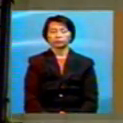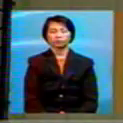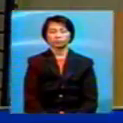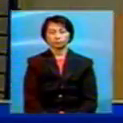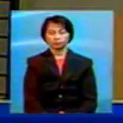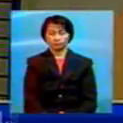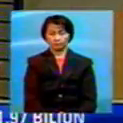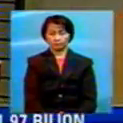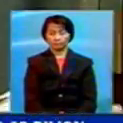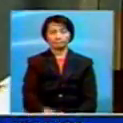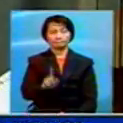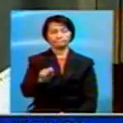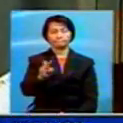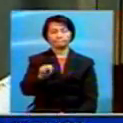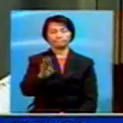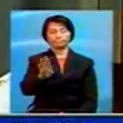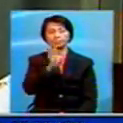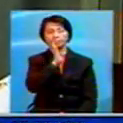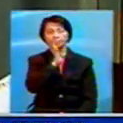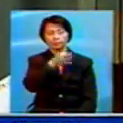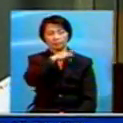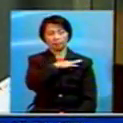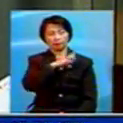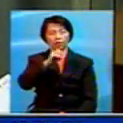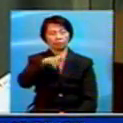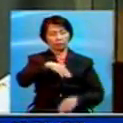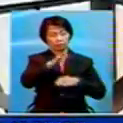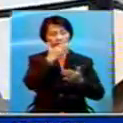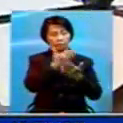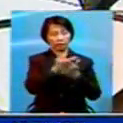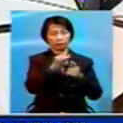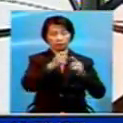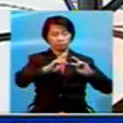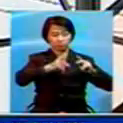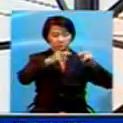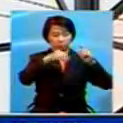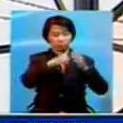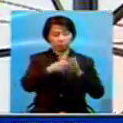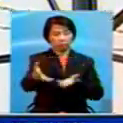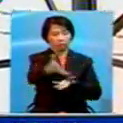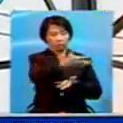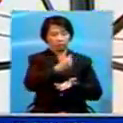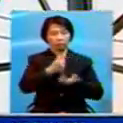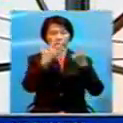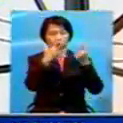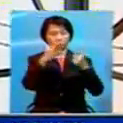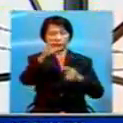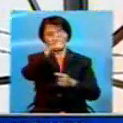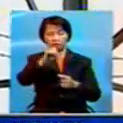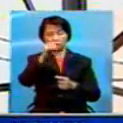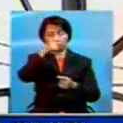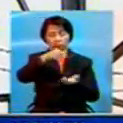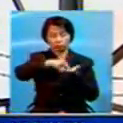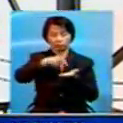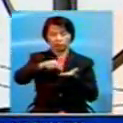dalam satu kenyataannya tnb berkata keuntungan operasi yang lebih baik disumbang peningkatan dalam perolehan sebanyak 15% bagi